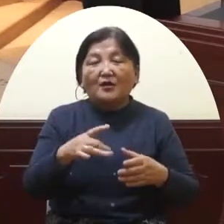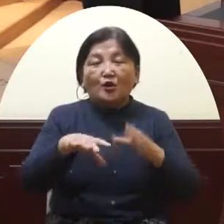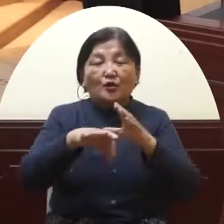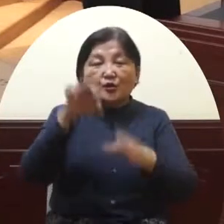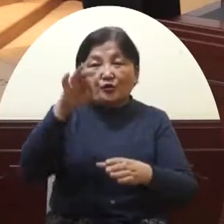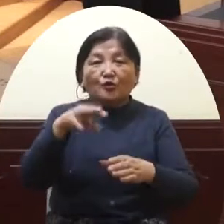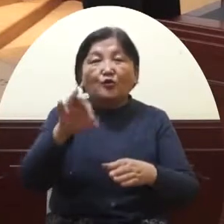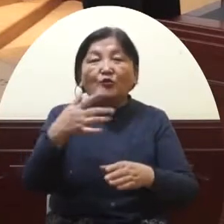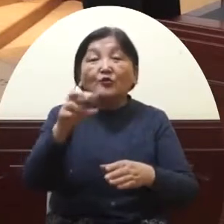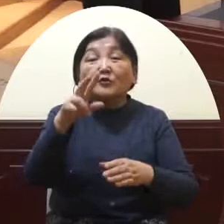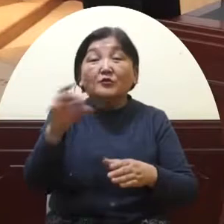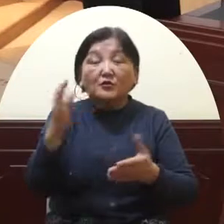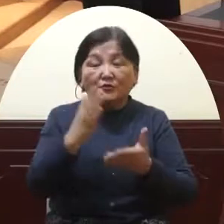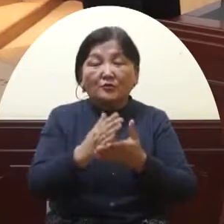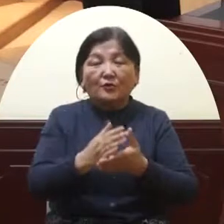ирсэн. А